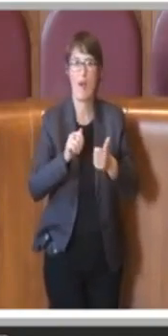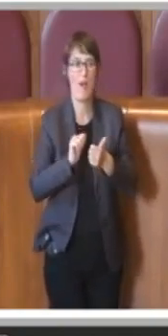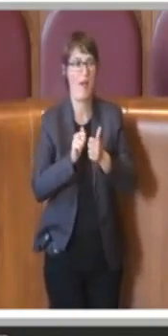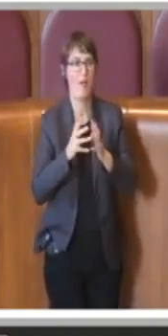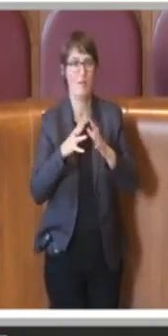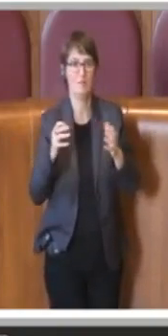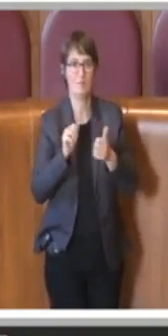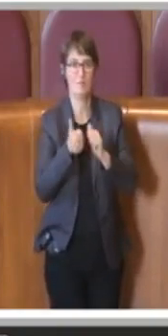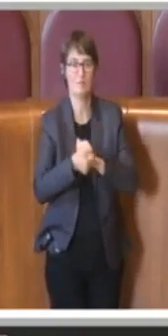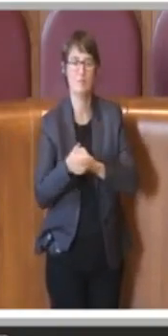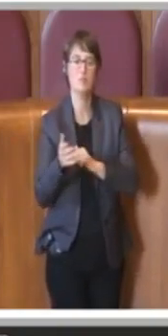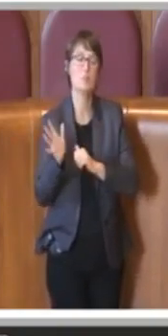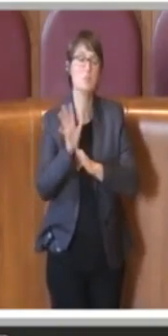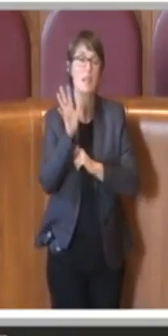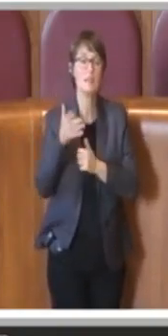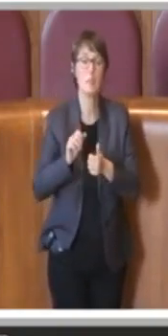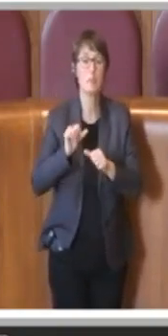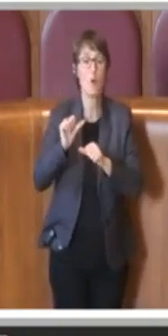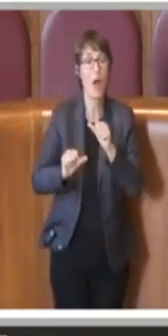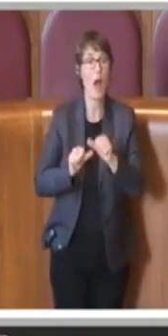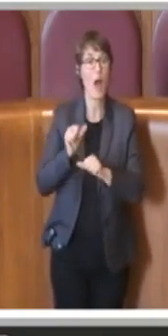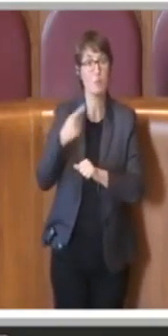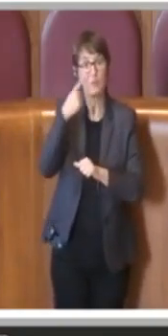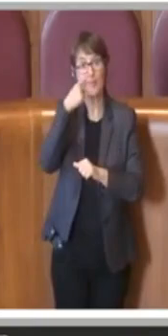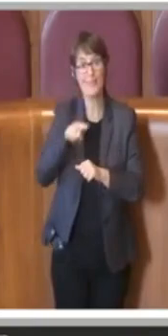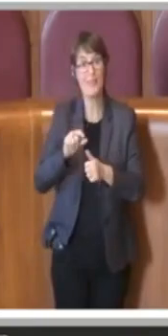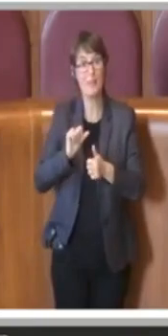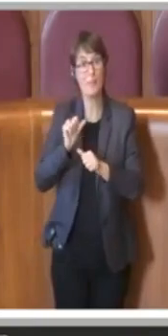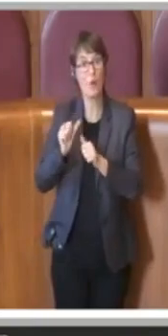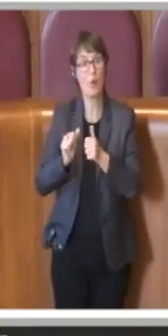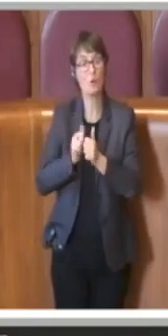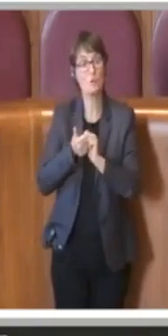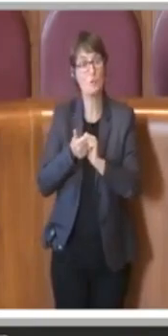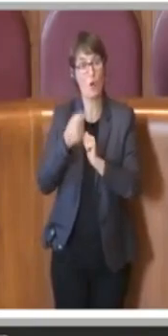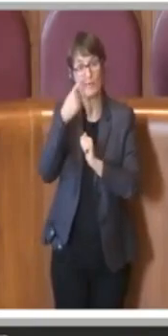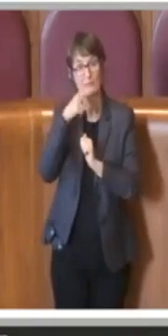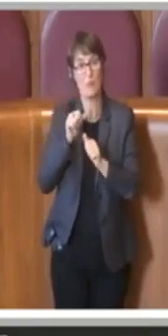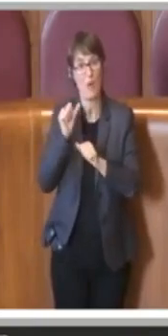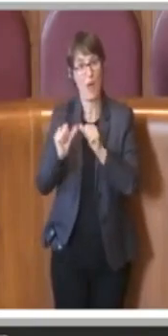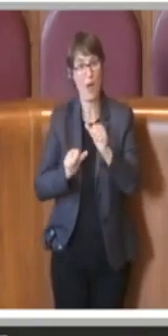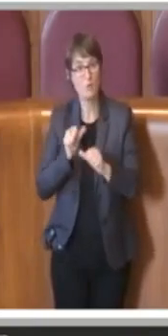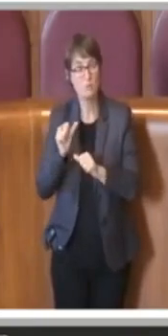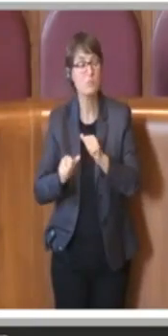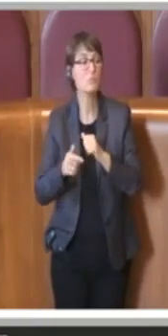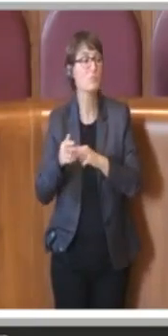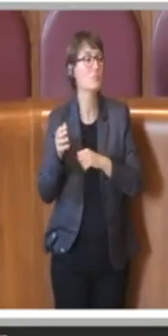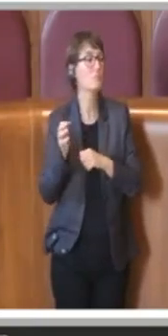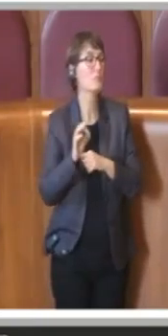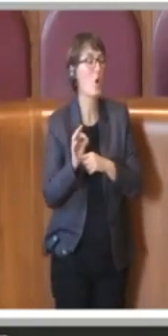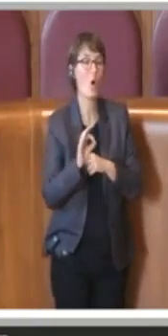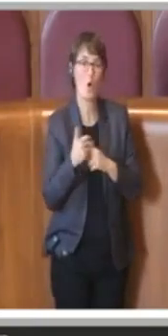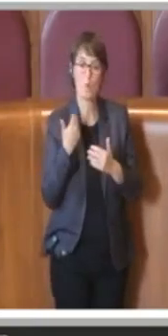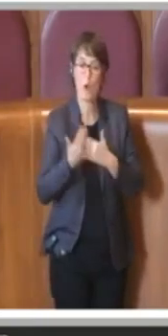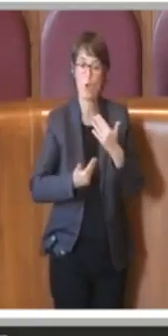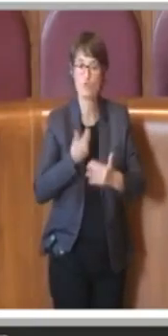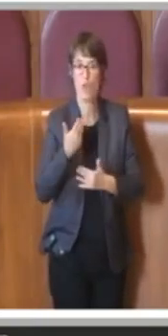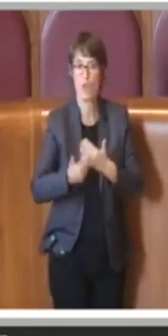di sport, avvengano semplificando massimamente le procedure e soprattutto,